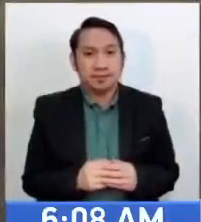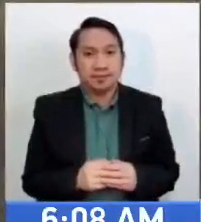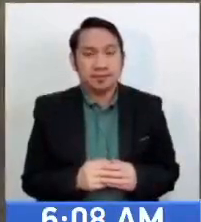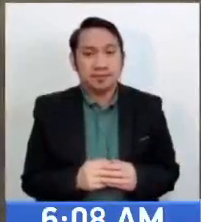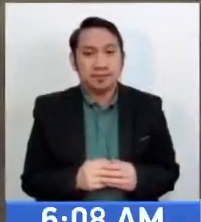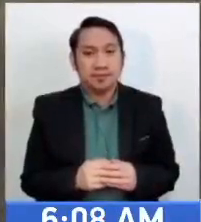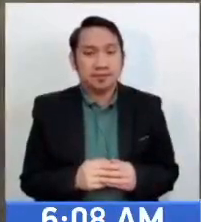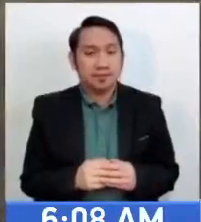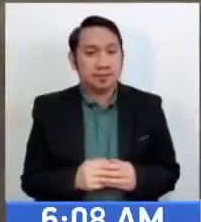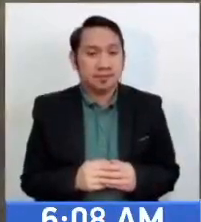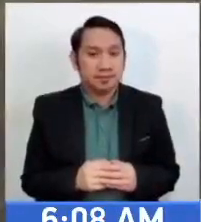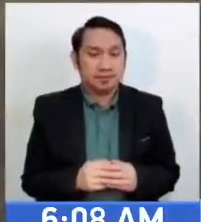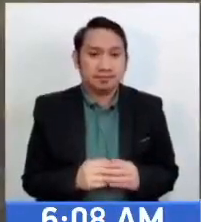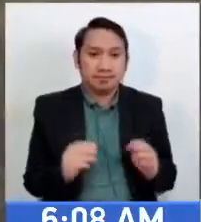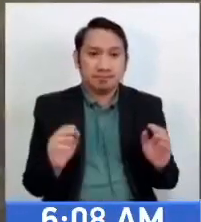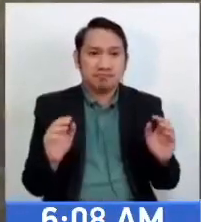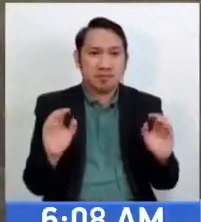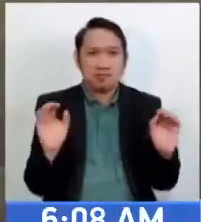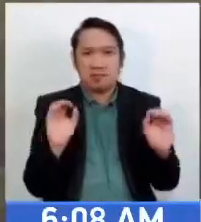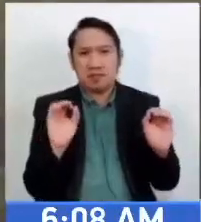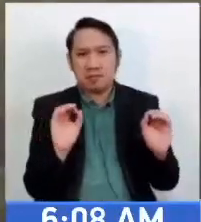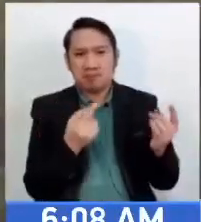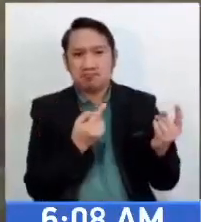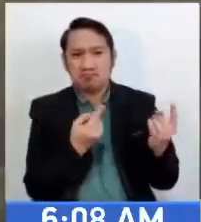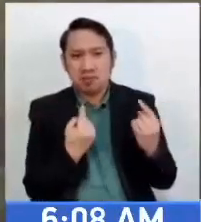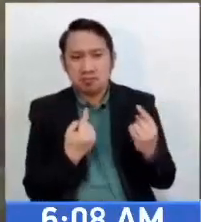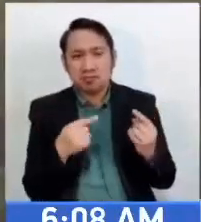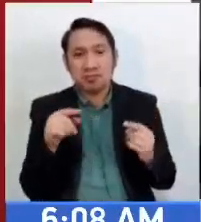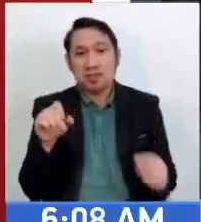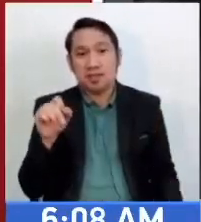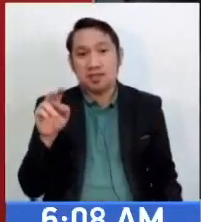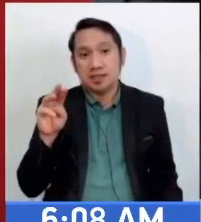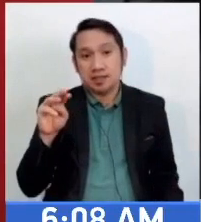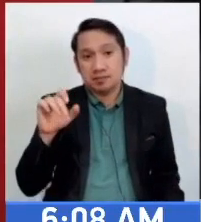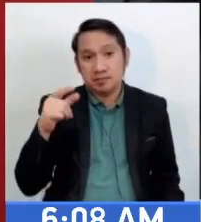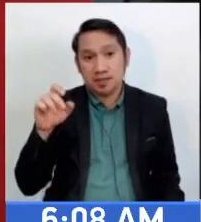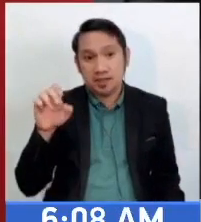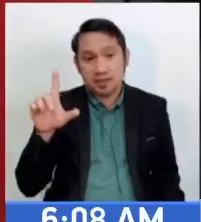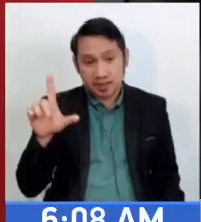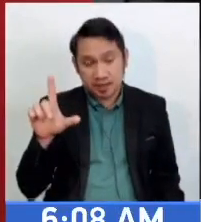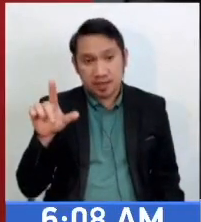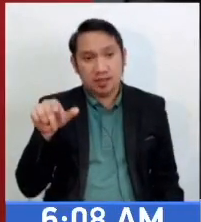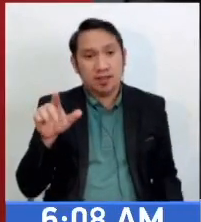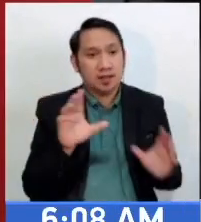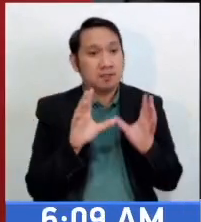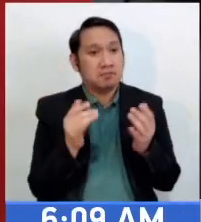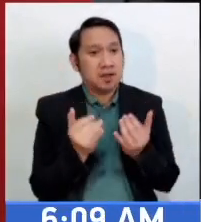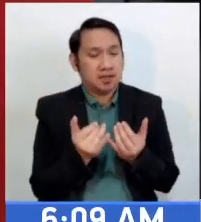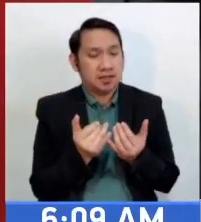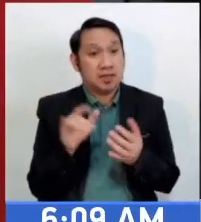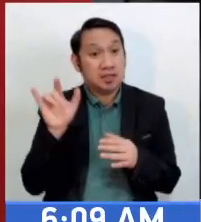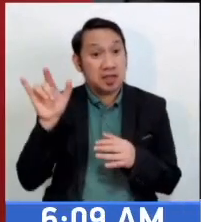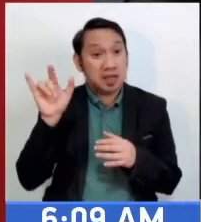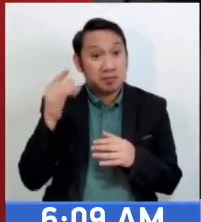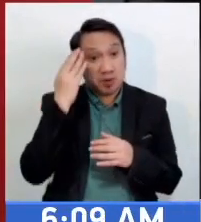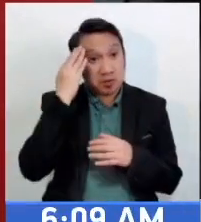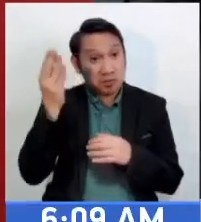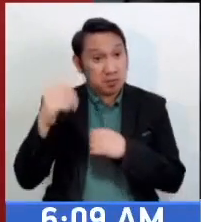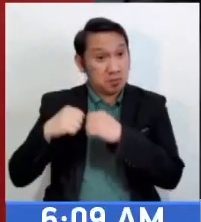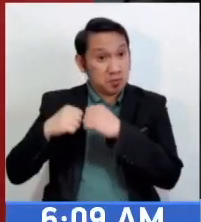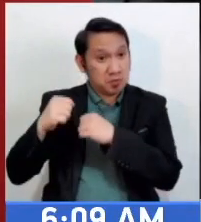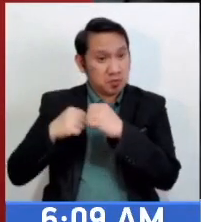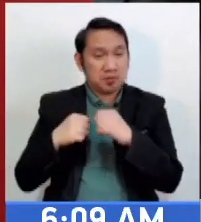Wala pang bagong pahayag ang San Miguel Corporation na may-ari ng pinapagawang airport sa Bulacan. Pero nauna nang nilinaw ng kumpanya na